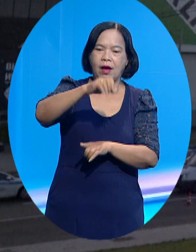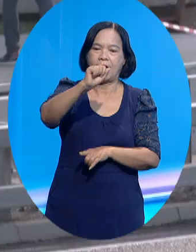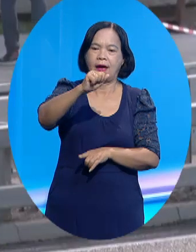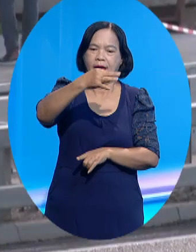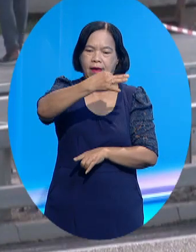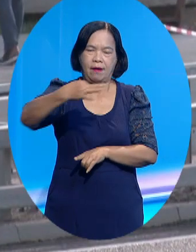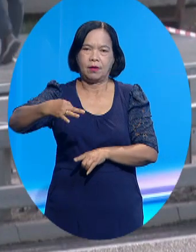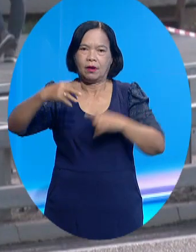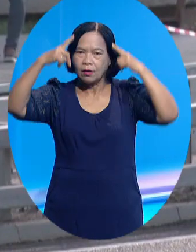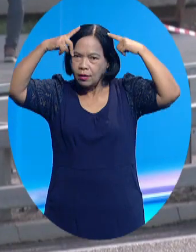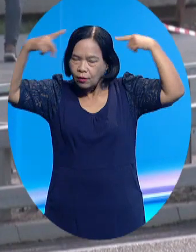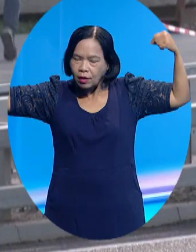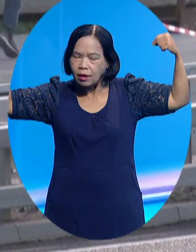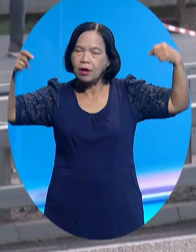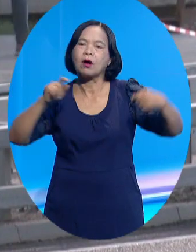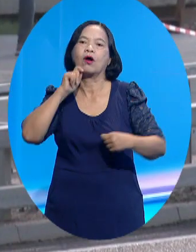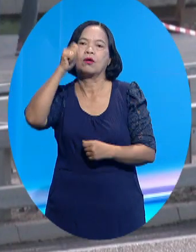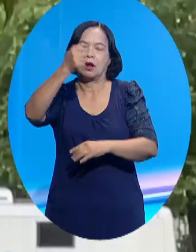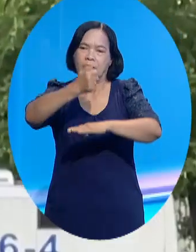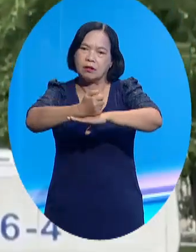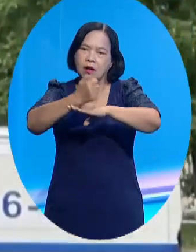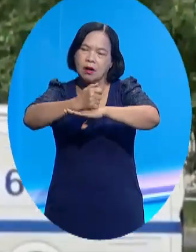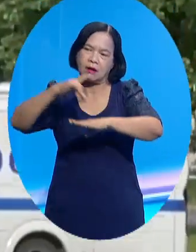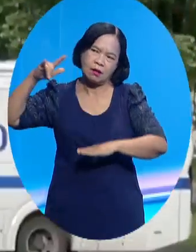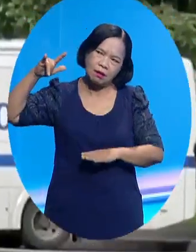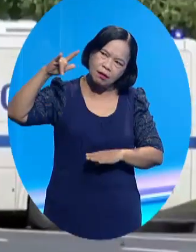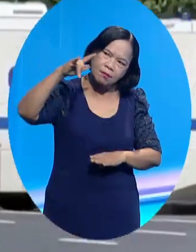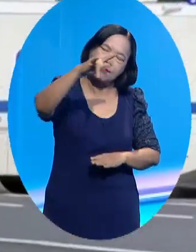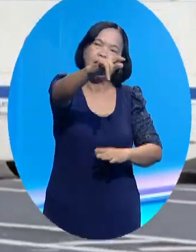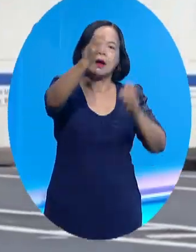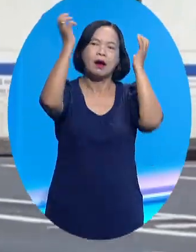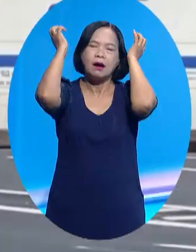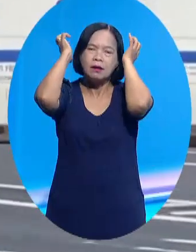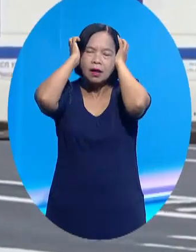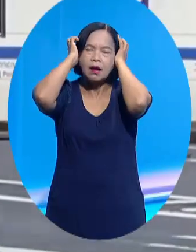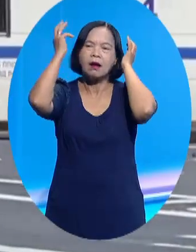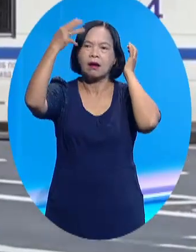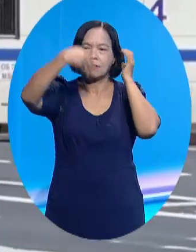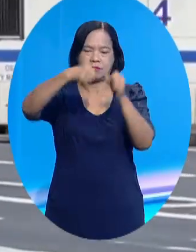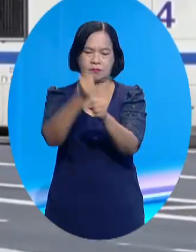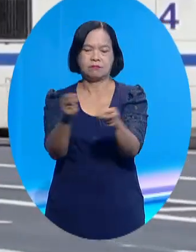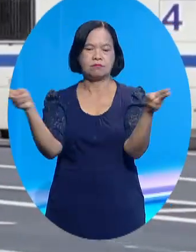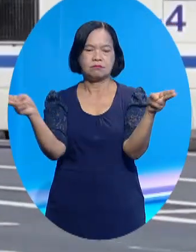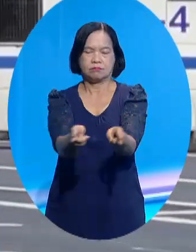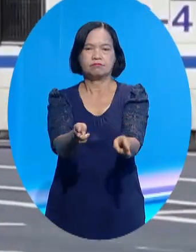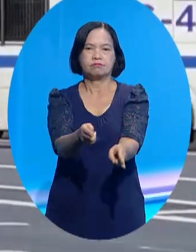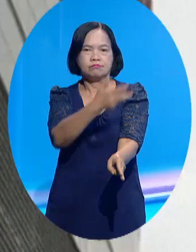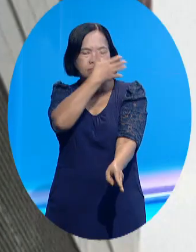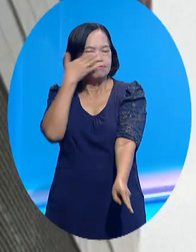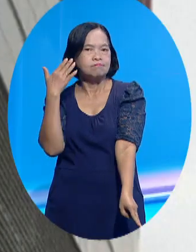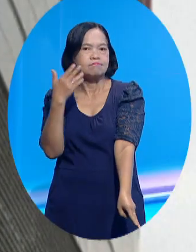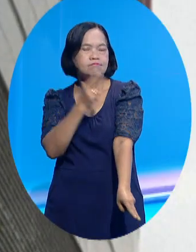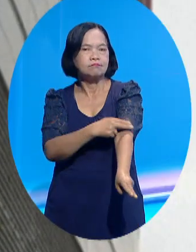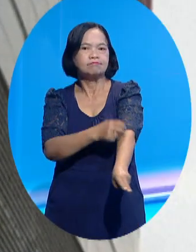dẫn lời một quan chức quốc phòng Ukraina vụ tấn công bằng máy bay không người lái tại Matxcơva là chiến dịch đặc biệt của lực lượng tình báo quân đội